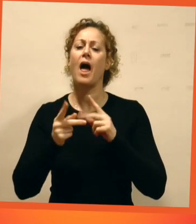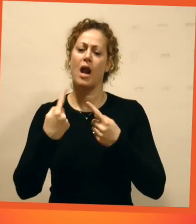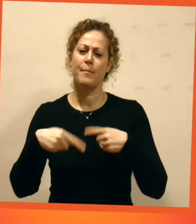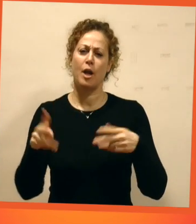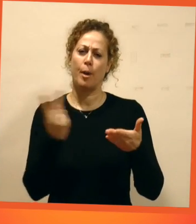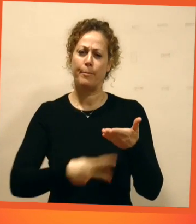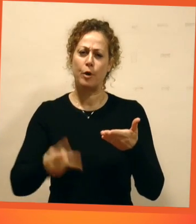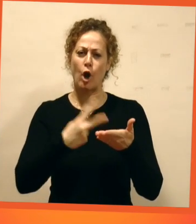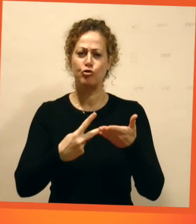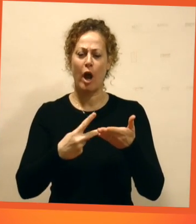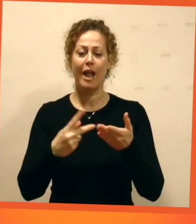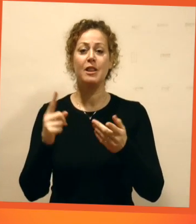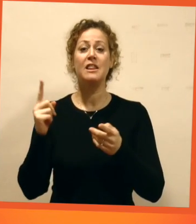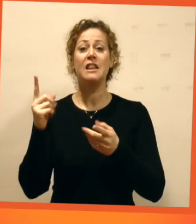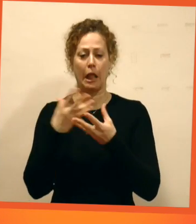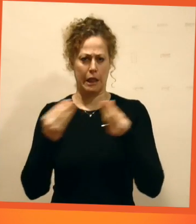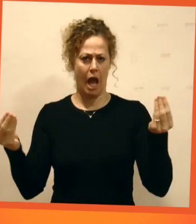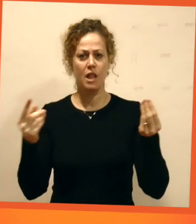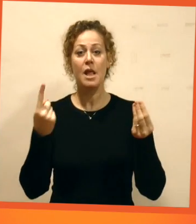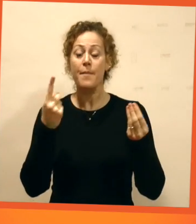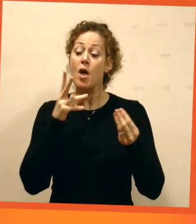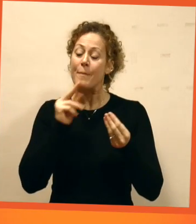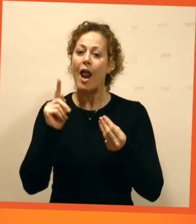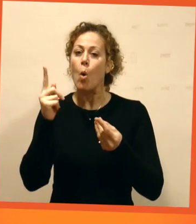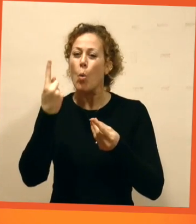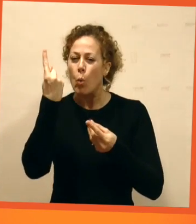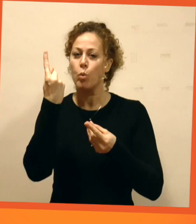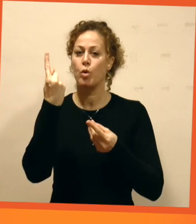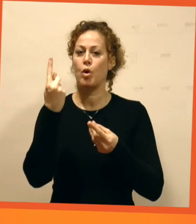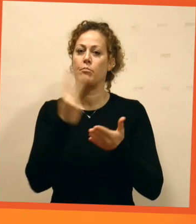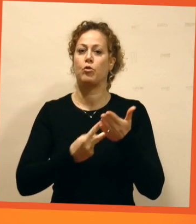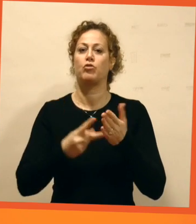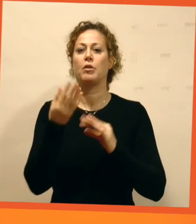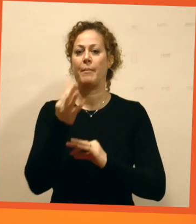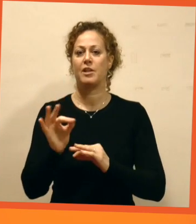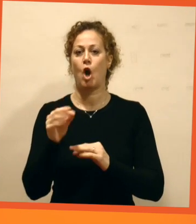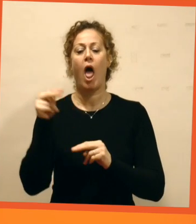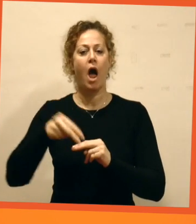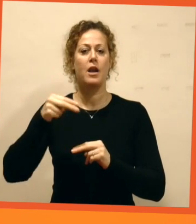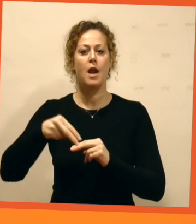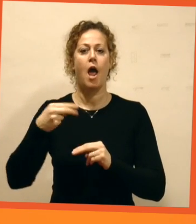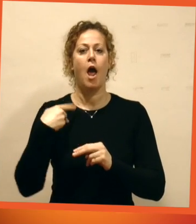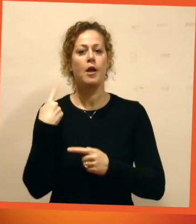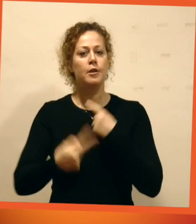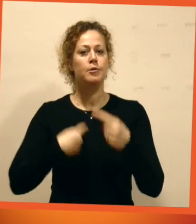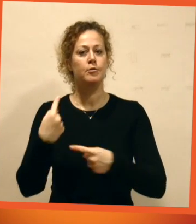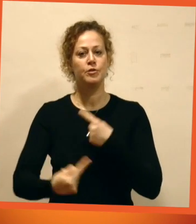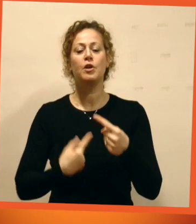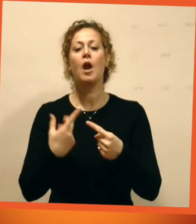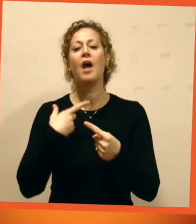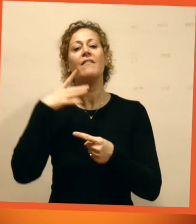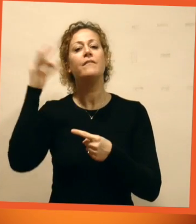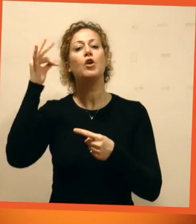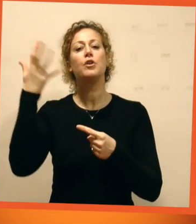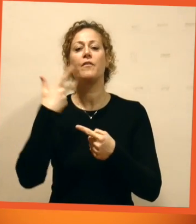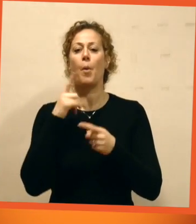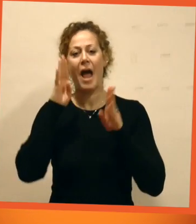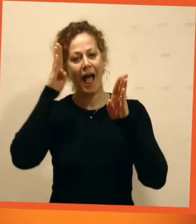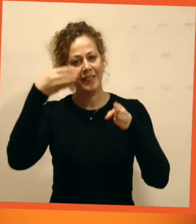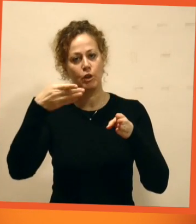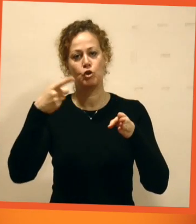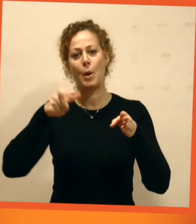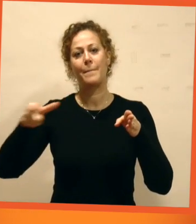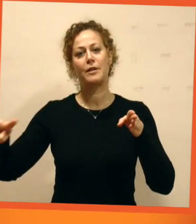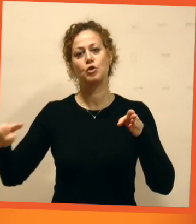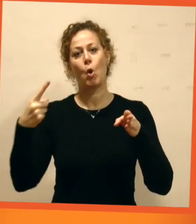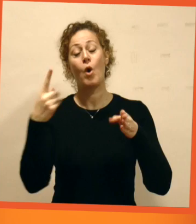in particolare, di quelli che negli anni avete creato con un'attenzione particolare e portando avanti quella filosofia di attenzione alle